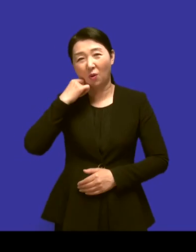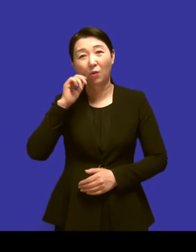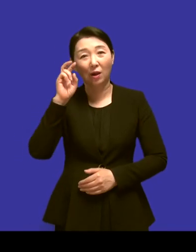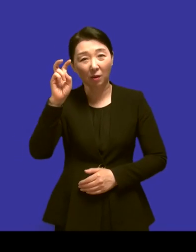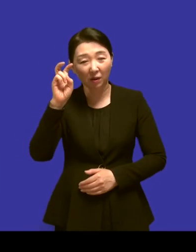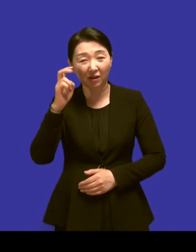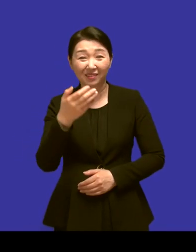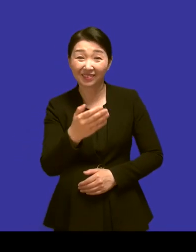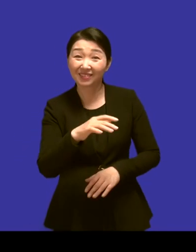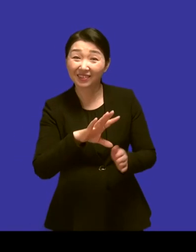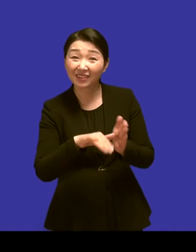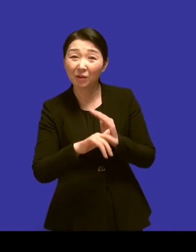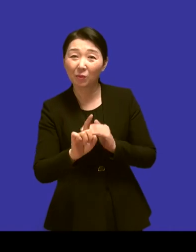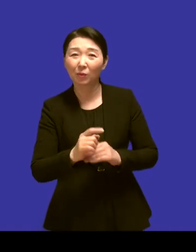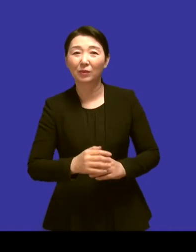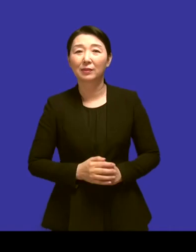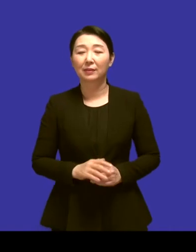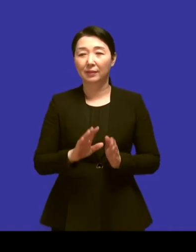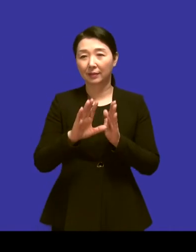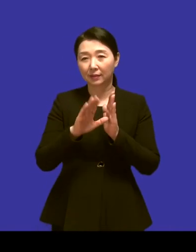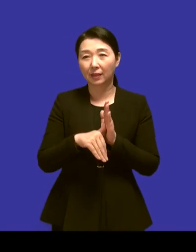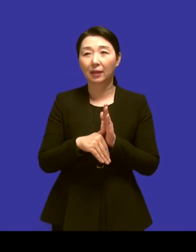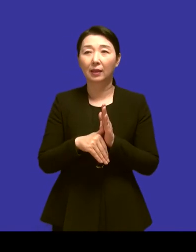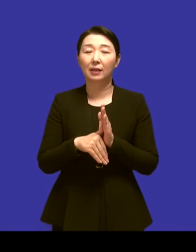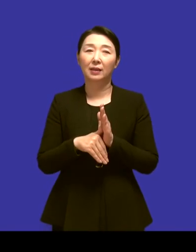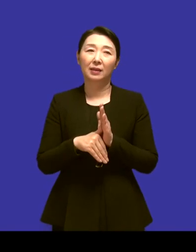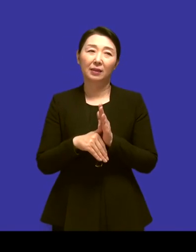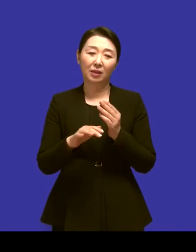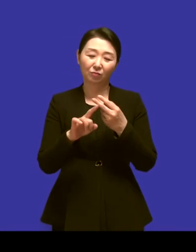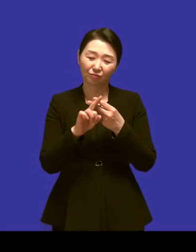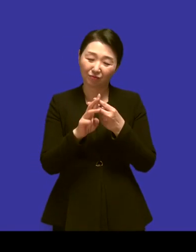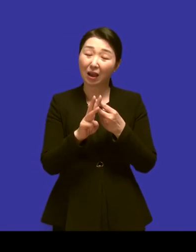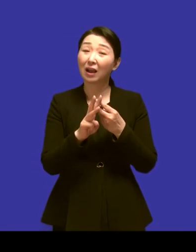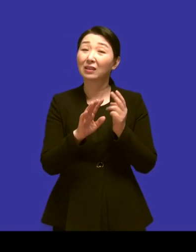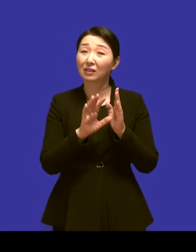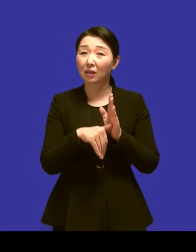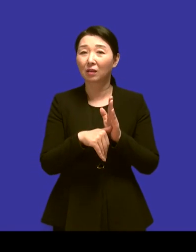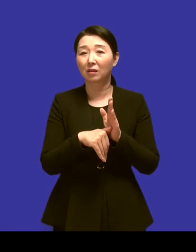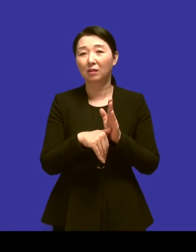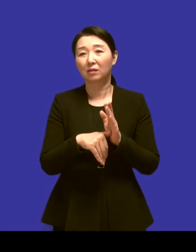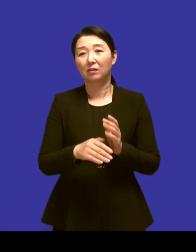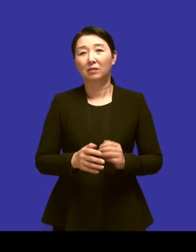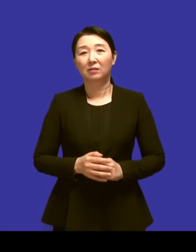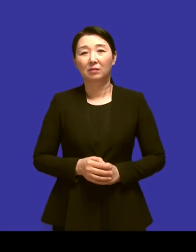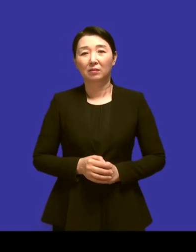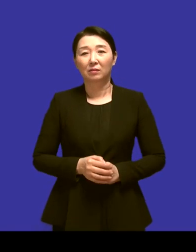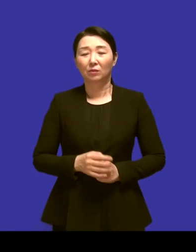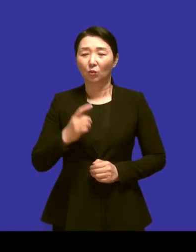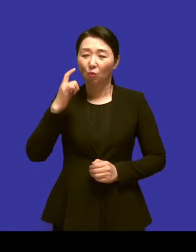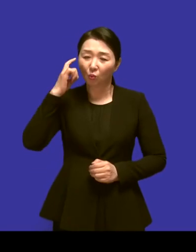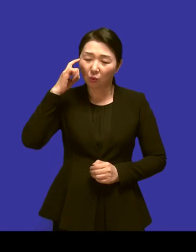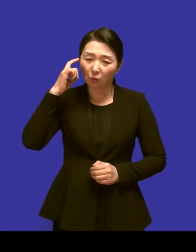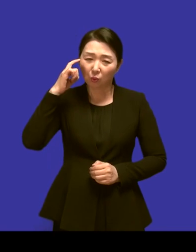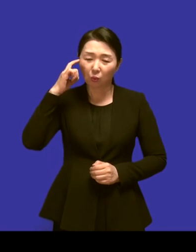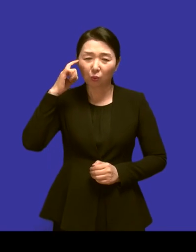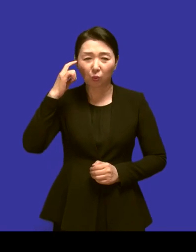같은데 어떠셨어요? 네. 그게 이제 그냥 그때 당시에 어린 나이에는 뭔가 좀 굉장히 아, 왜 이렇게 해야